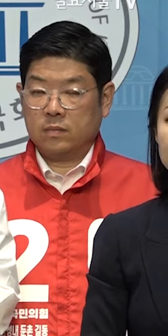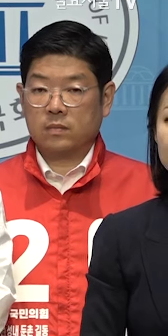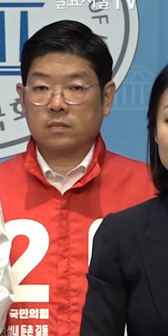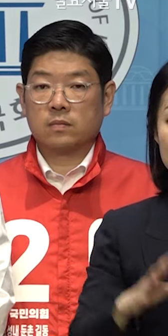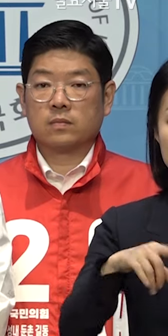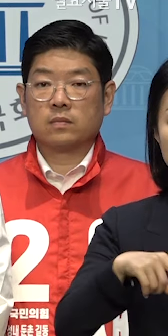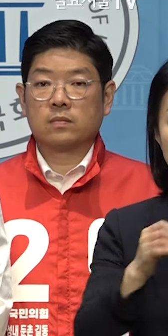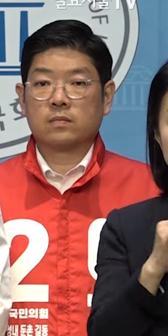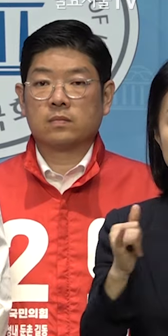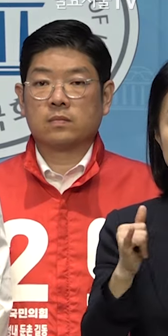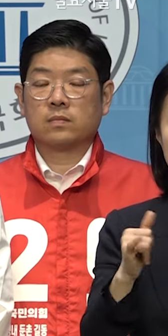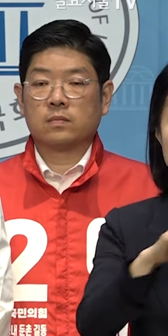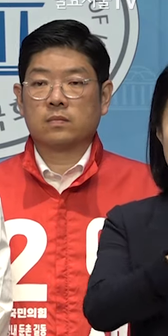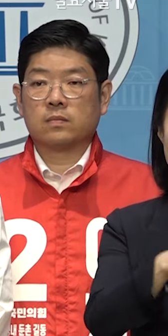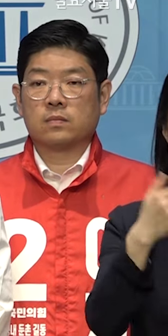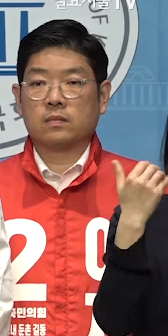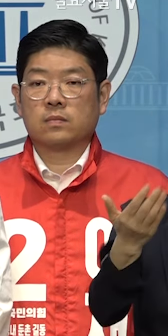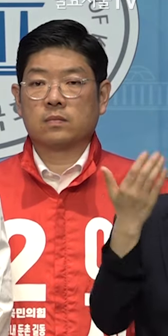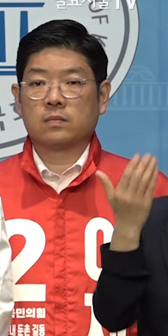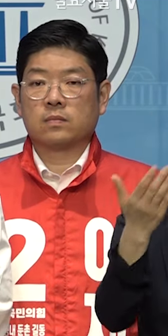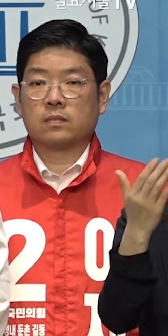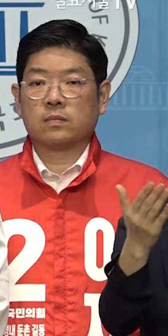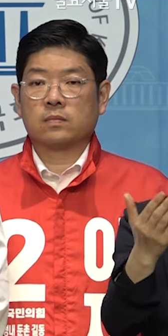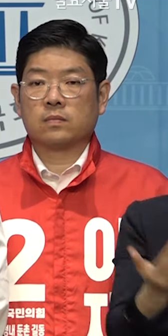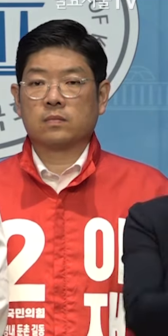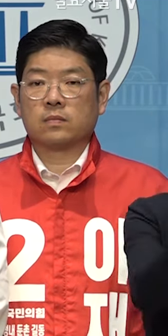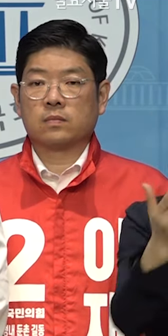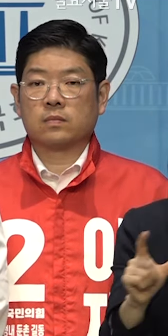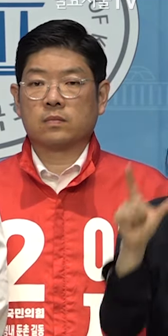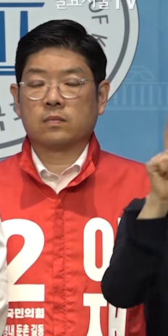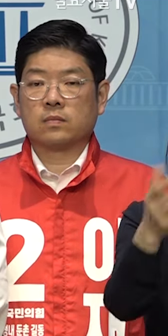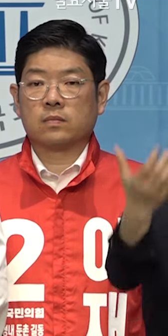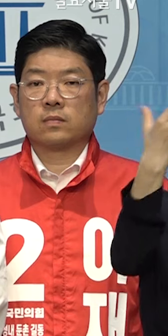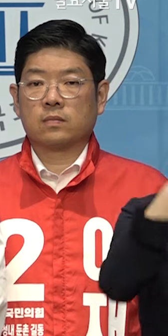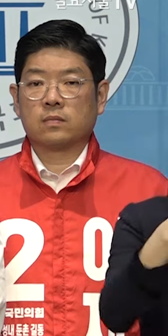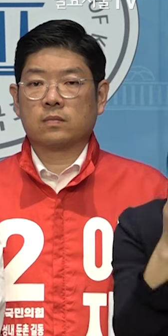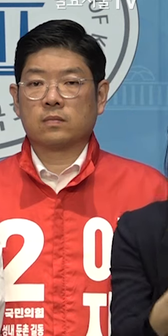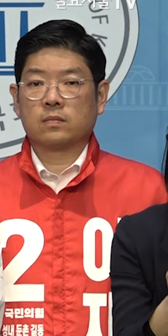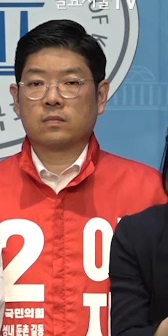정치인들이 심판 경쟁에 여러분의 삶을 맡